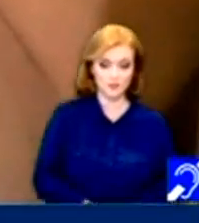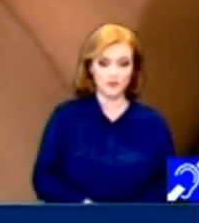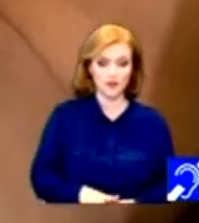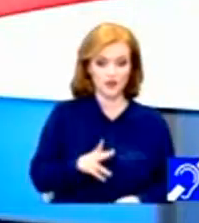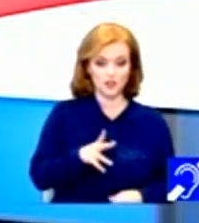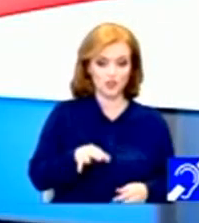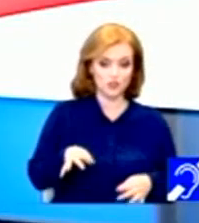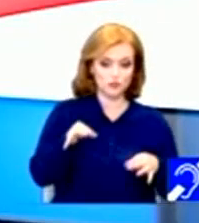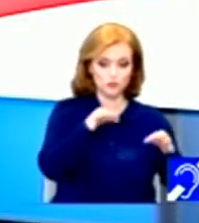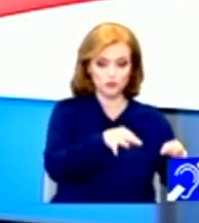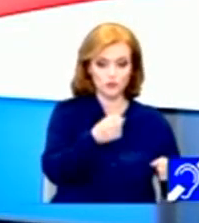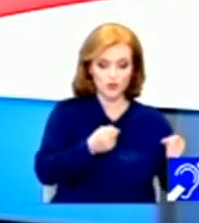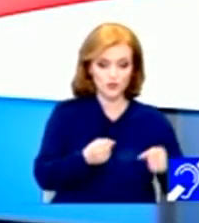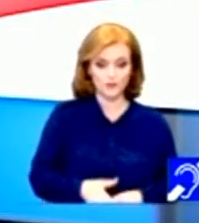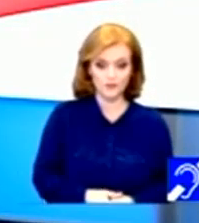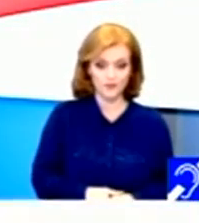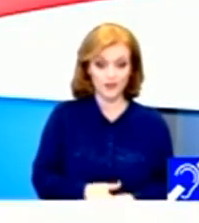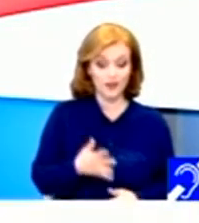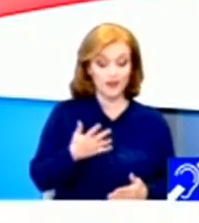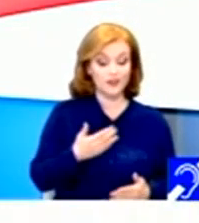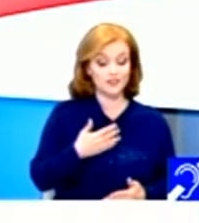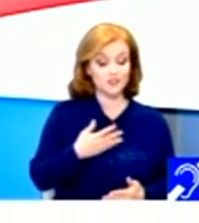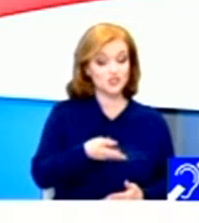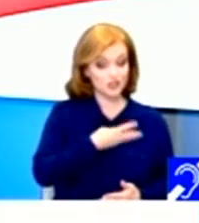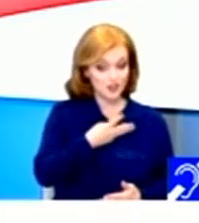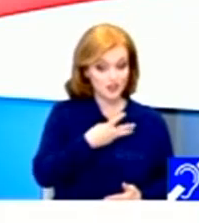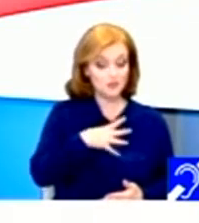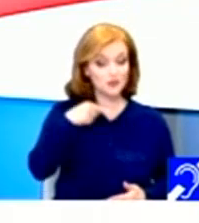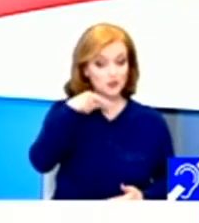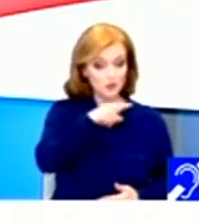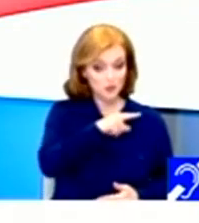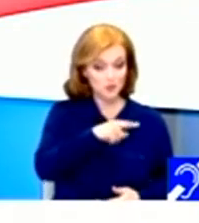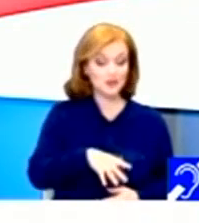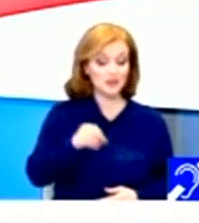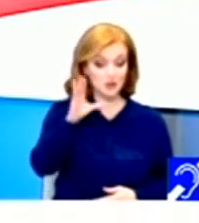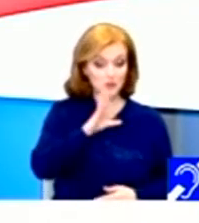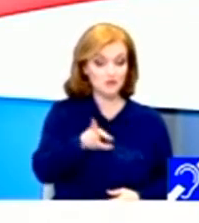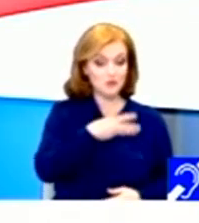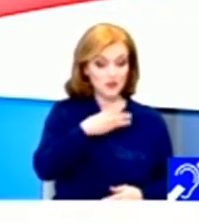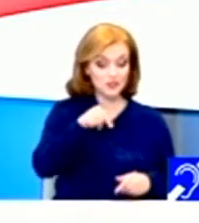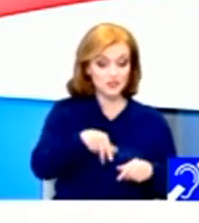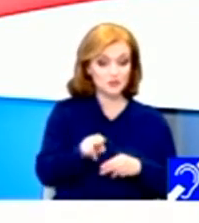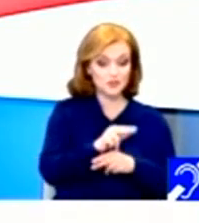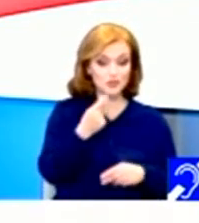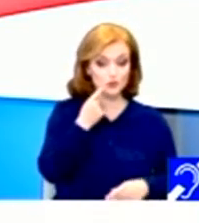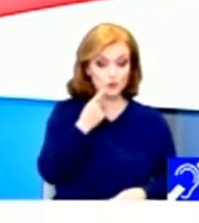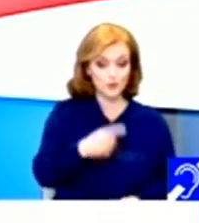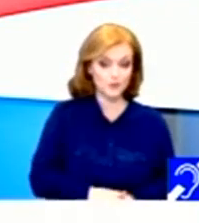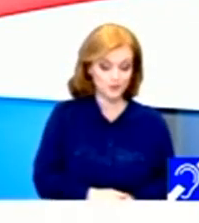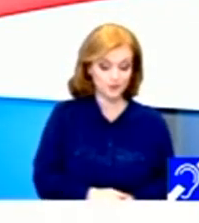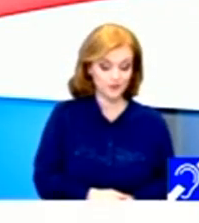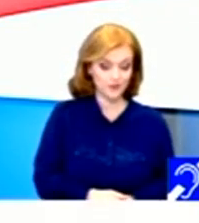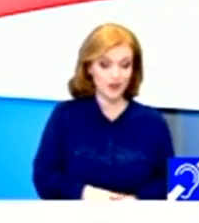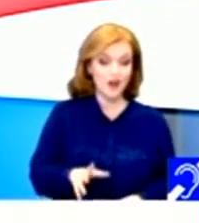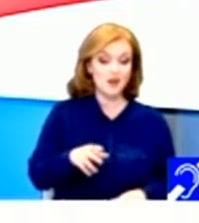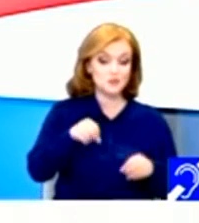mașinii. În dorința de a face economie, tot mai mulți europeni aleg să-și repare dantura la Chișinău. Experții susțin că